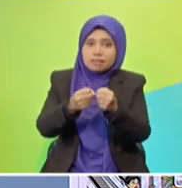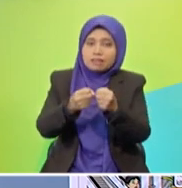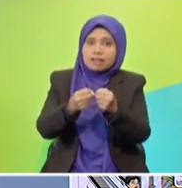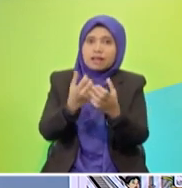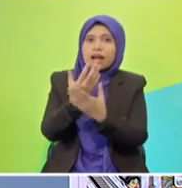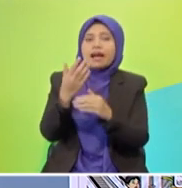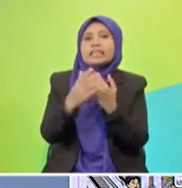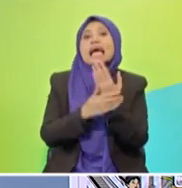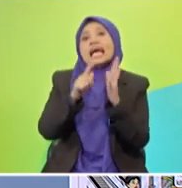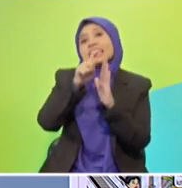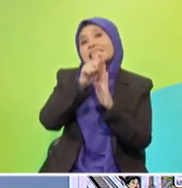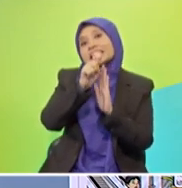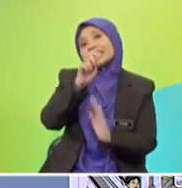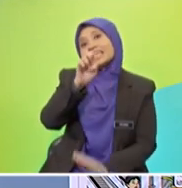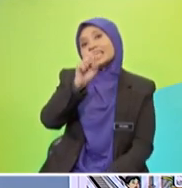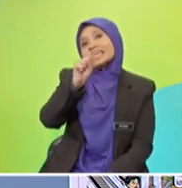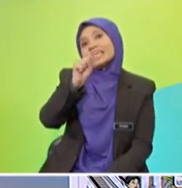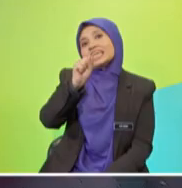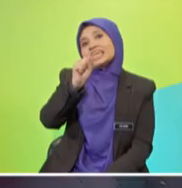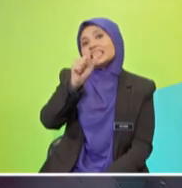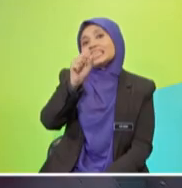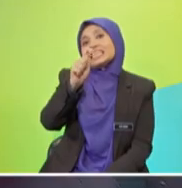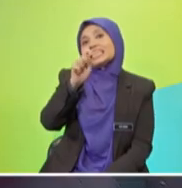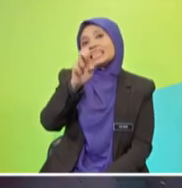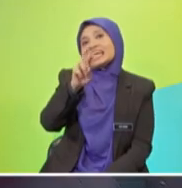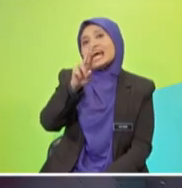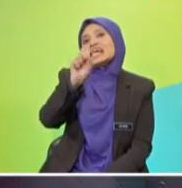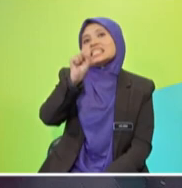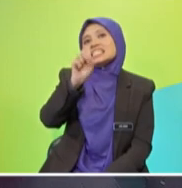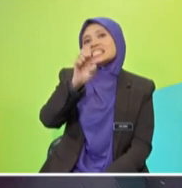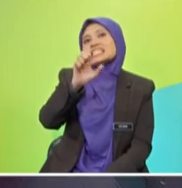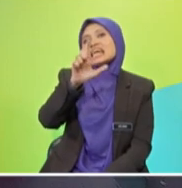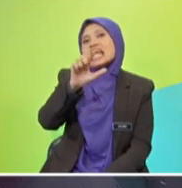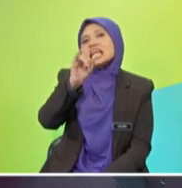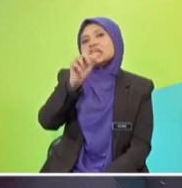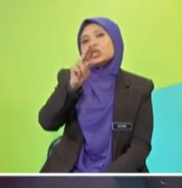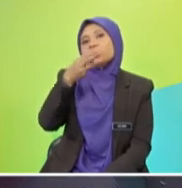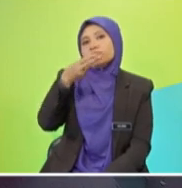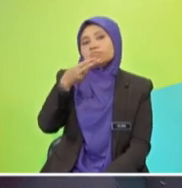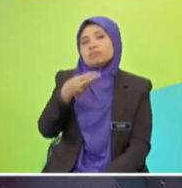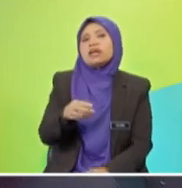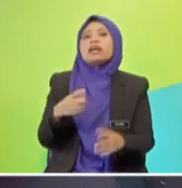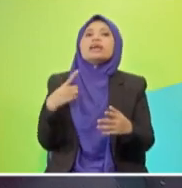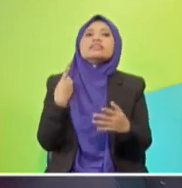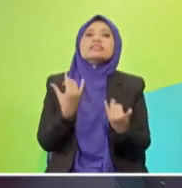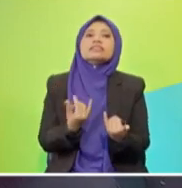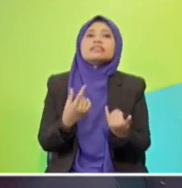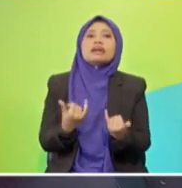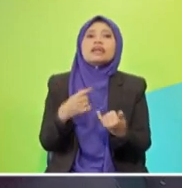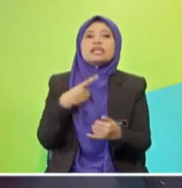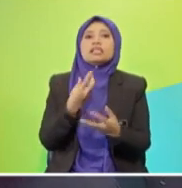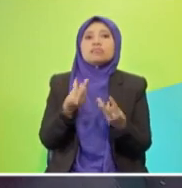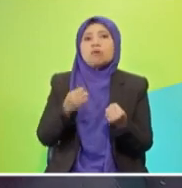tersenyum Oke Kak Nisa kita tanya Adik kita boleh kita tanya Adik kita kita nak tanya Adik Afi